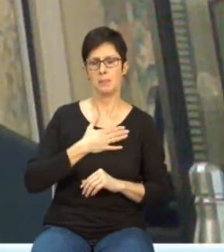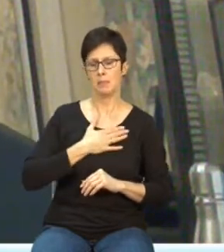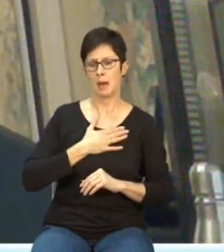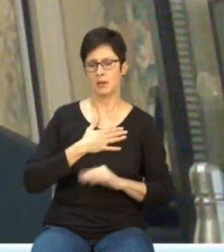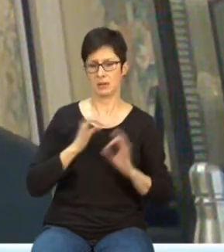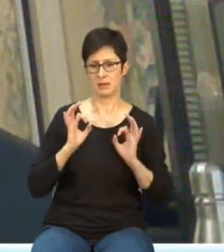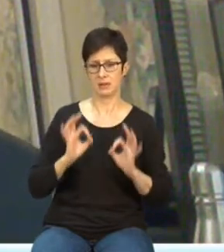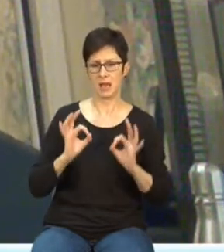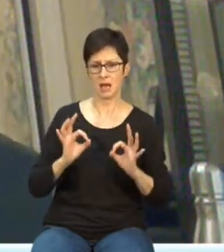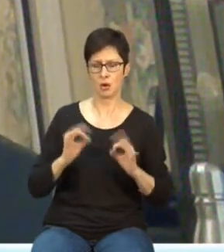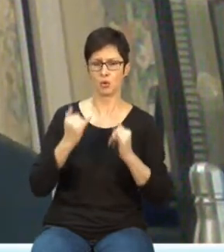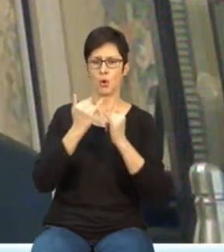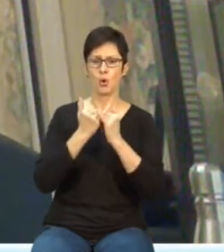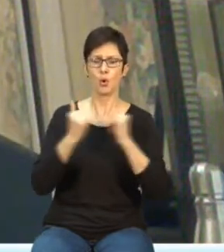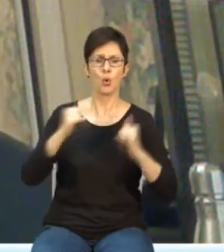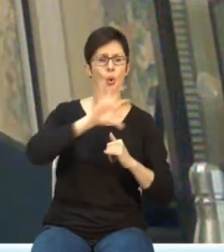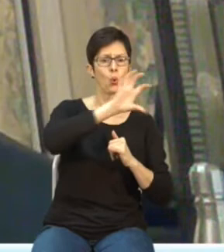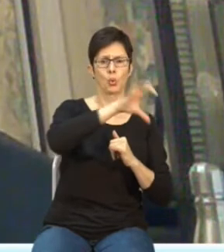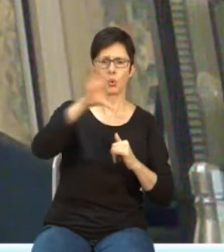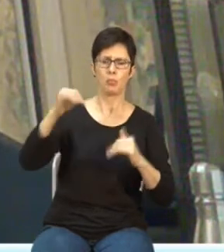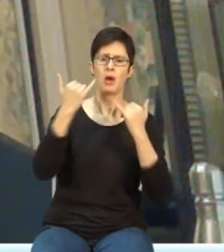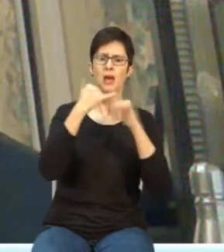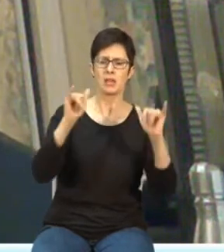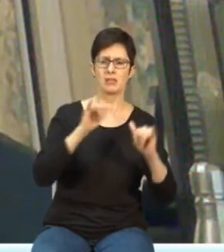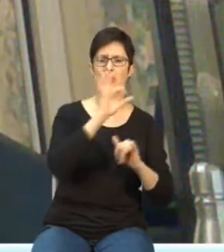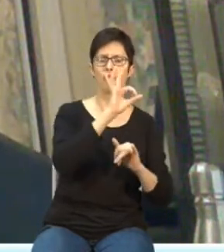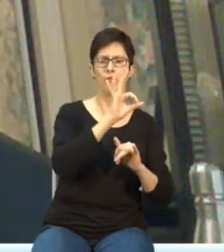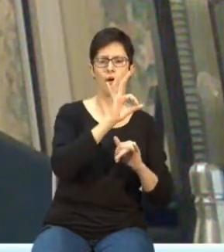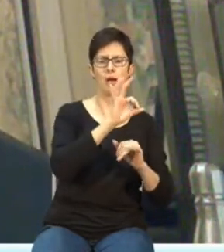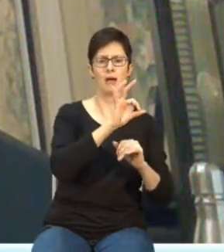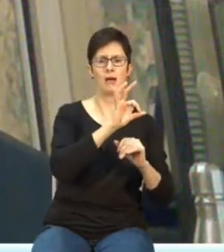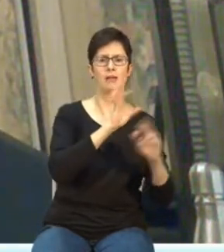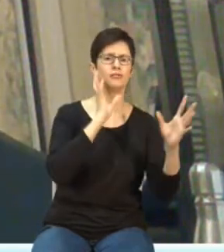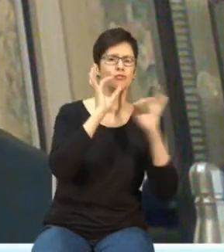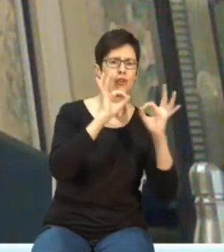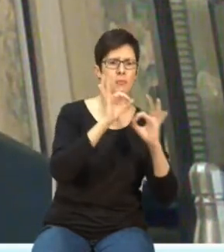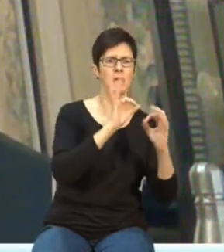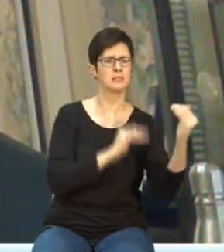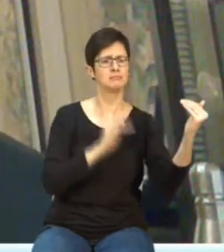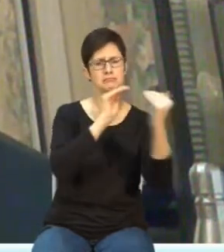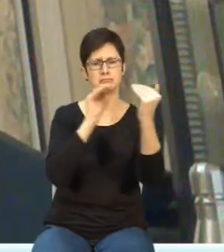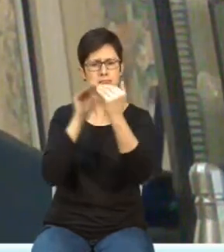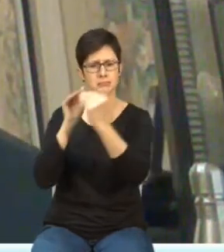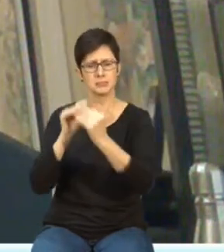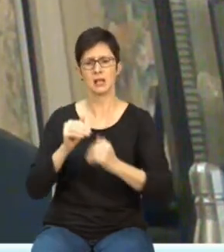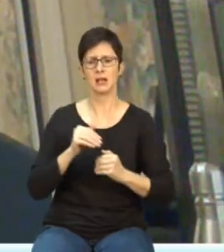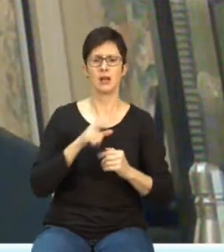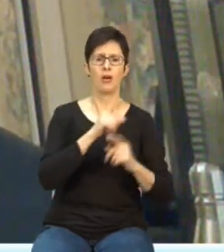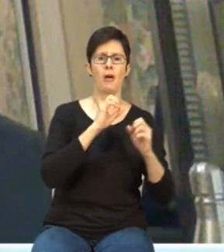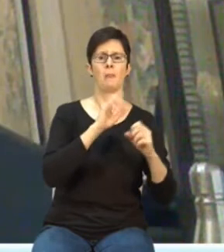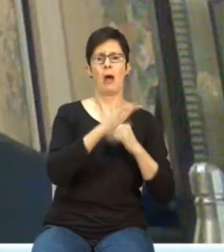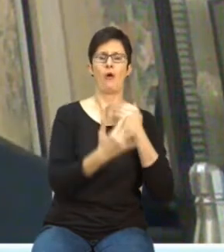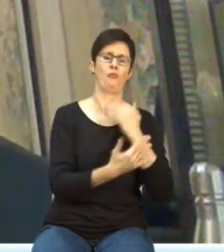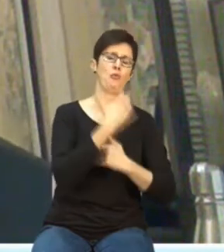które reprezentują poszczególne grupy jeżeli chodzi o efekty termalnej nie